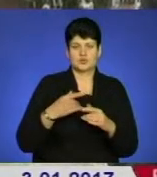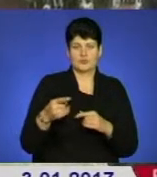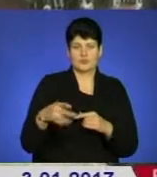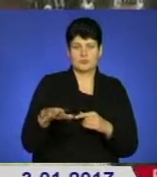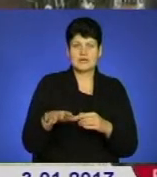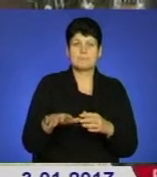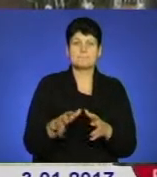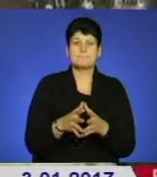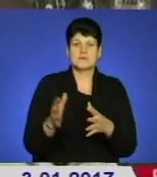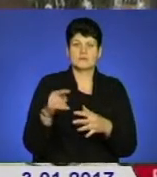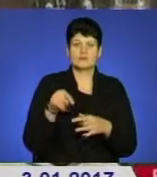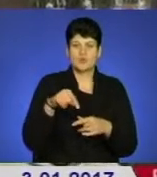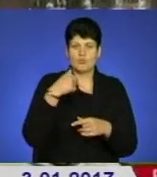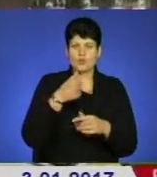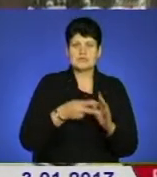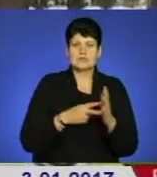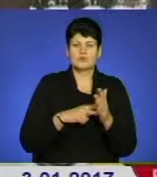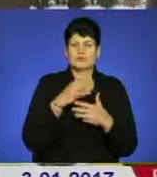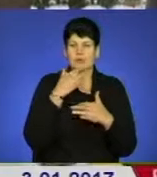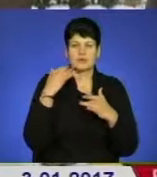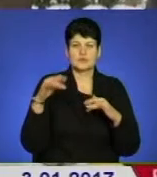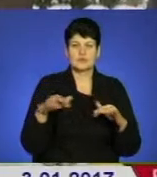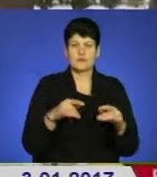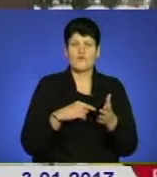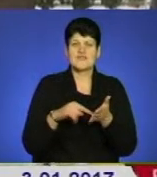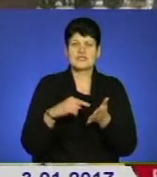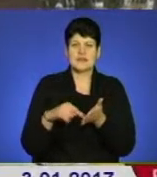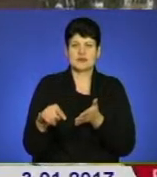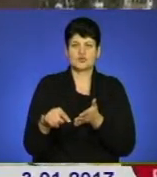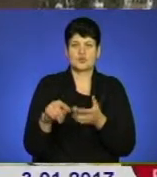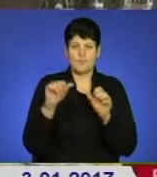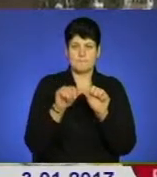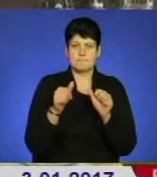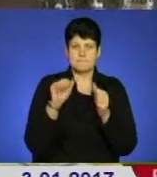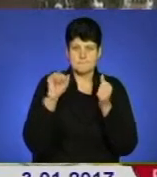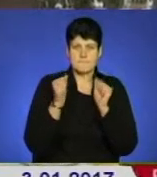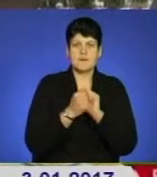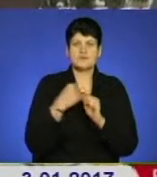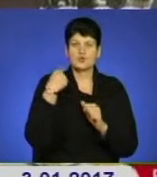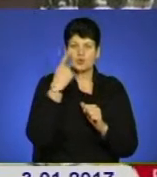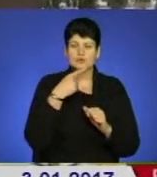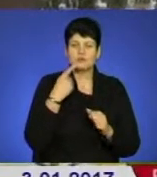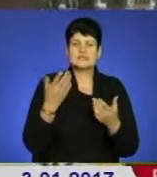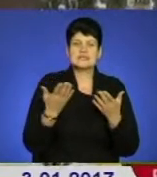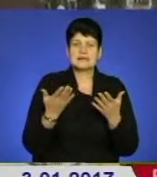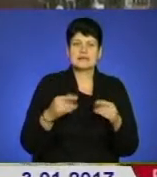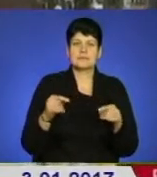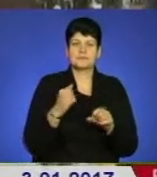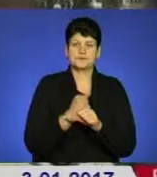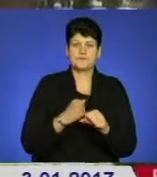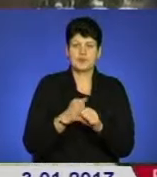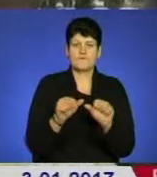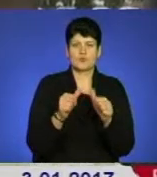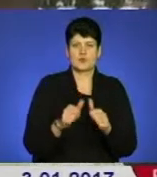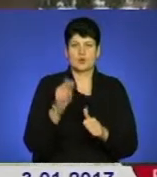Більше того, ми в цьому році плануємо цілу низку заходів по відзначенню пам'яті особистостей, котрі творили і формували